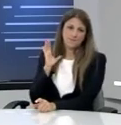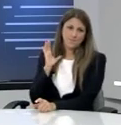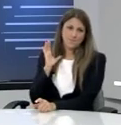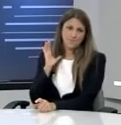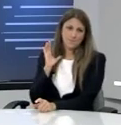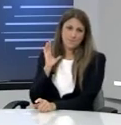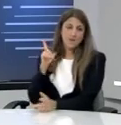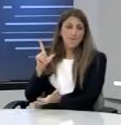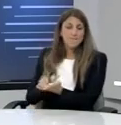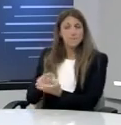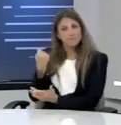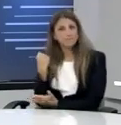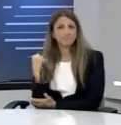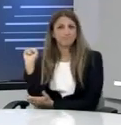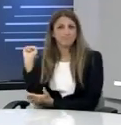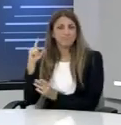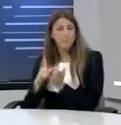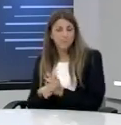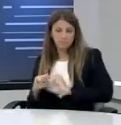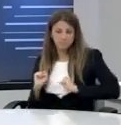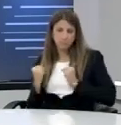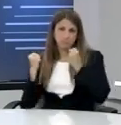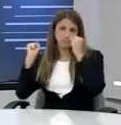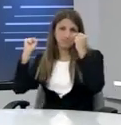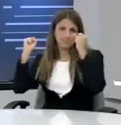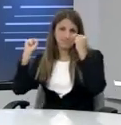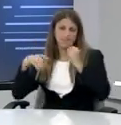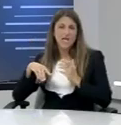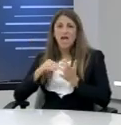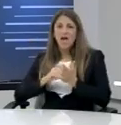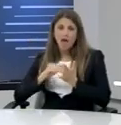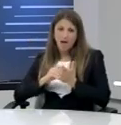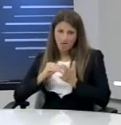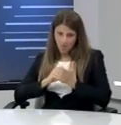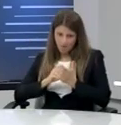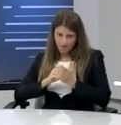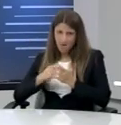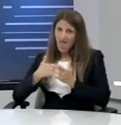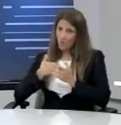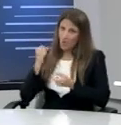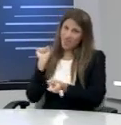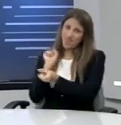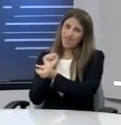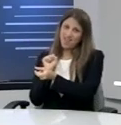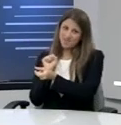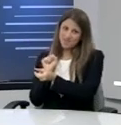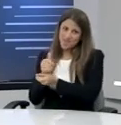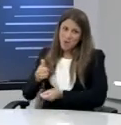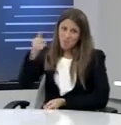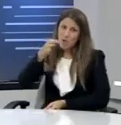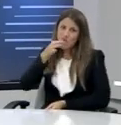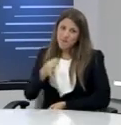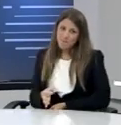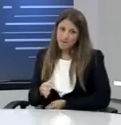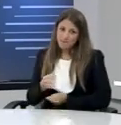τους τόνους στα ζητήματα αυτά. Και έρχομαι να κλείσω γιατί εγώ υποσχέθηκα στον Πρόεδρο, αλλά τι να κάνω, Πρόεδρε,